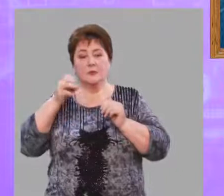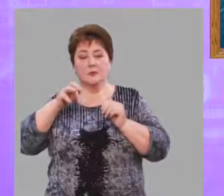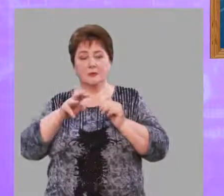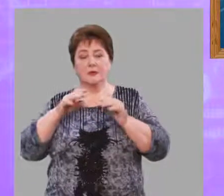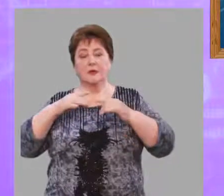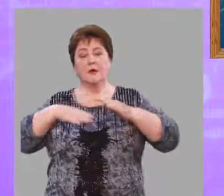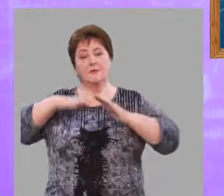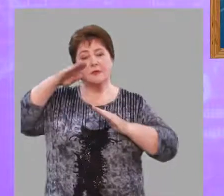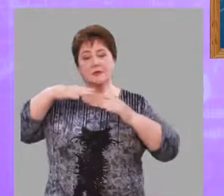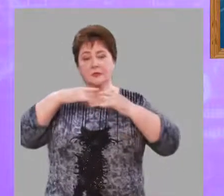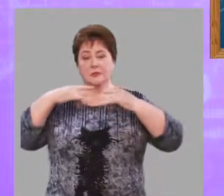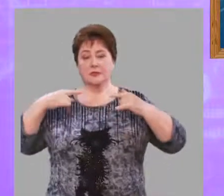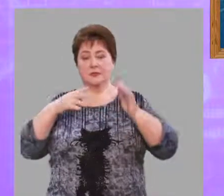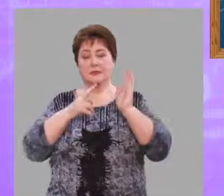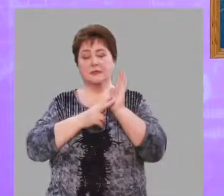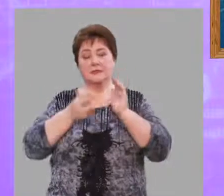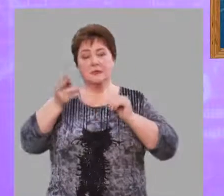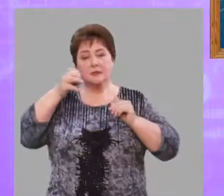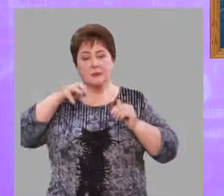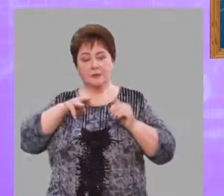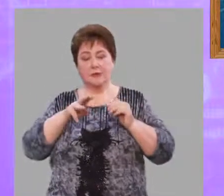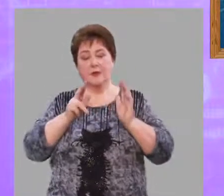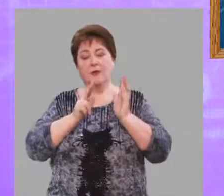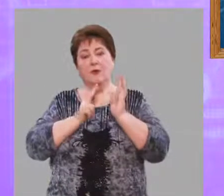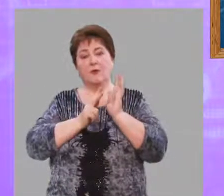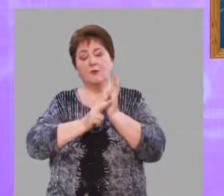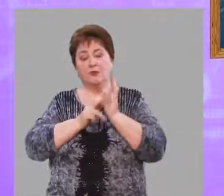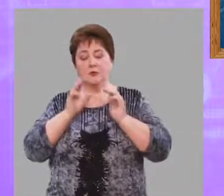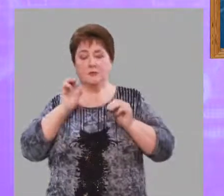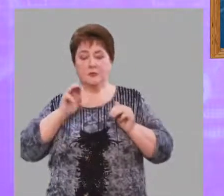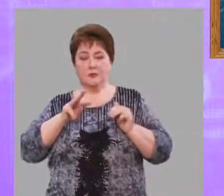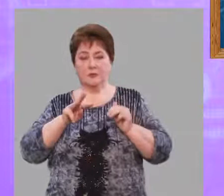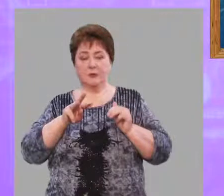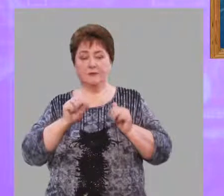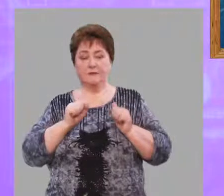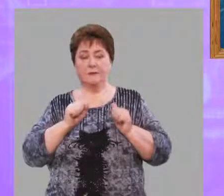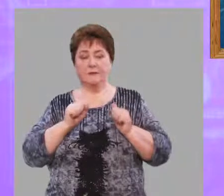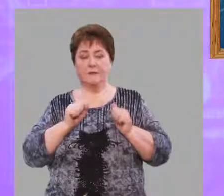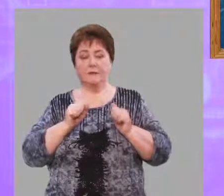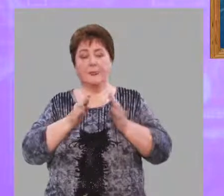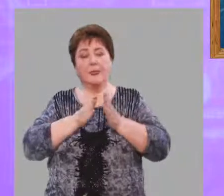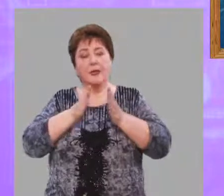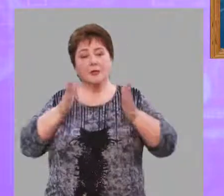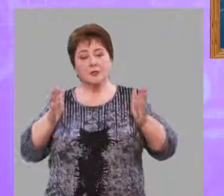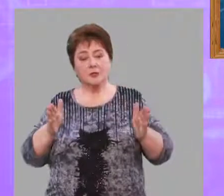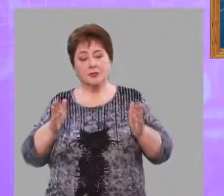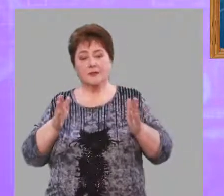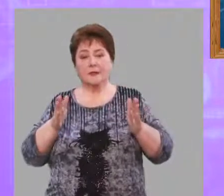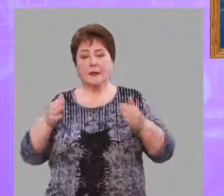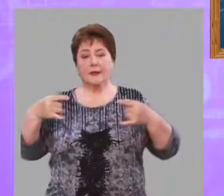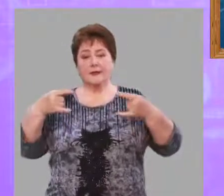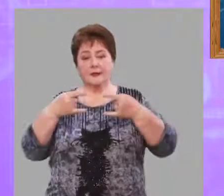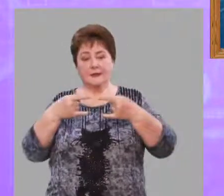стола – 7 дециметров, 8 сантиметров. Ширина